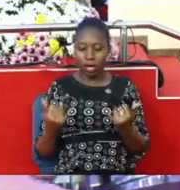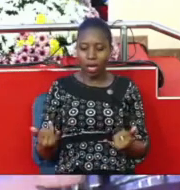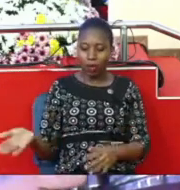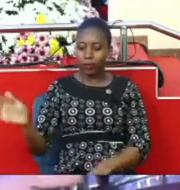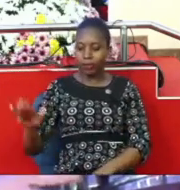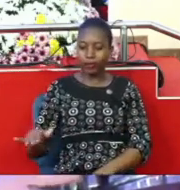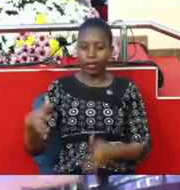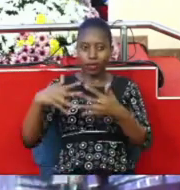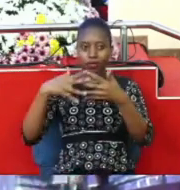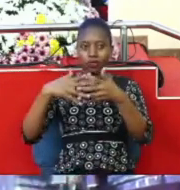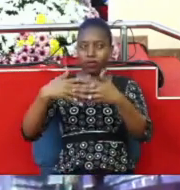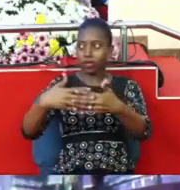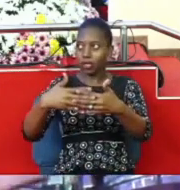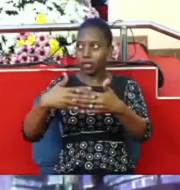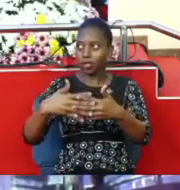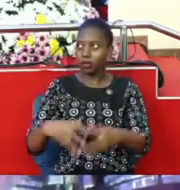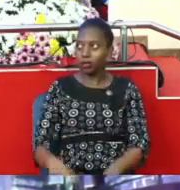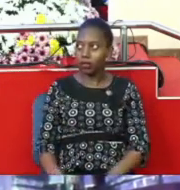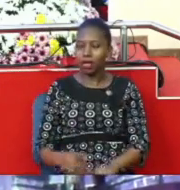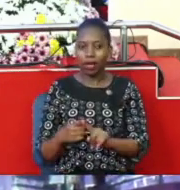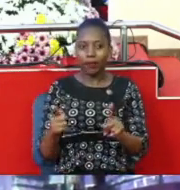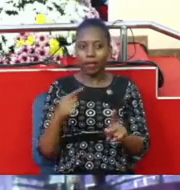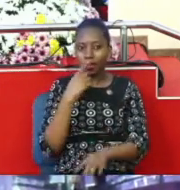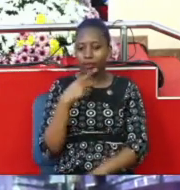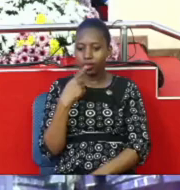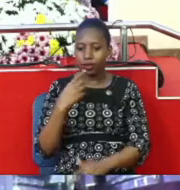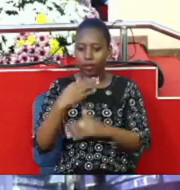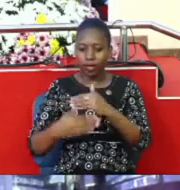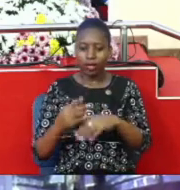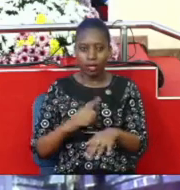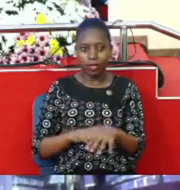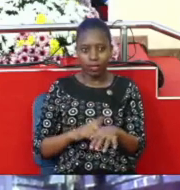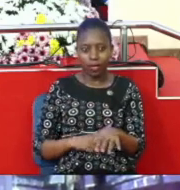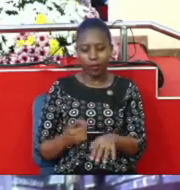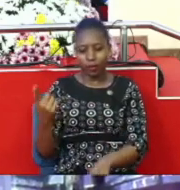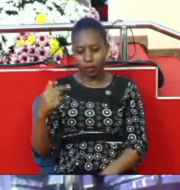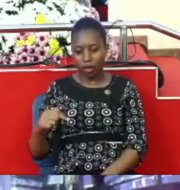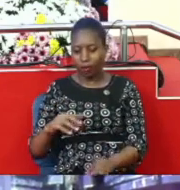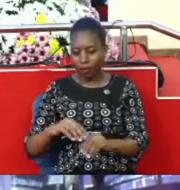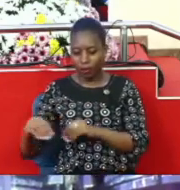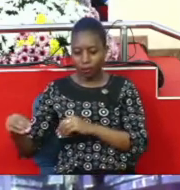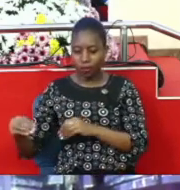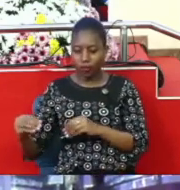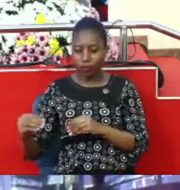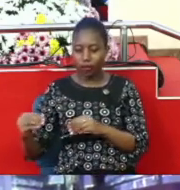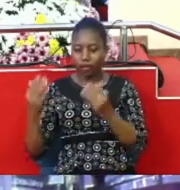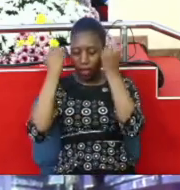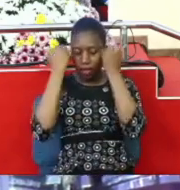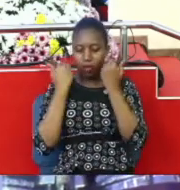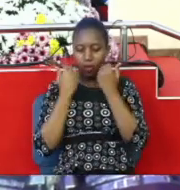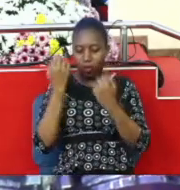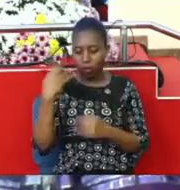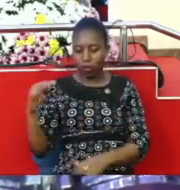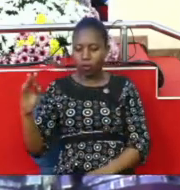nikarejeshwa tena gerezani. But then I was told, now next time you come, go to the juvenile. Lakini kaambua mara nyingine ukikuja utaenda ile koti ya